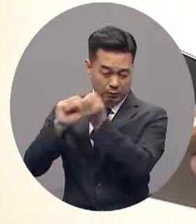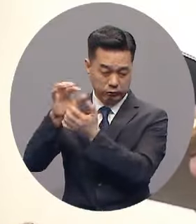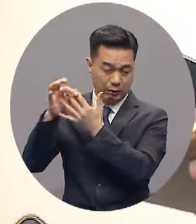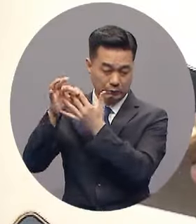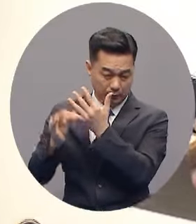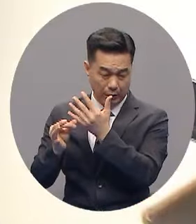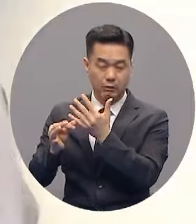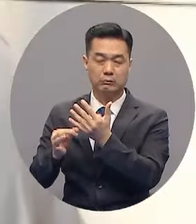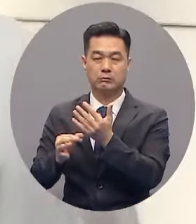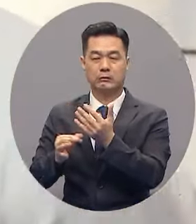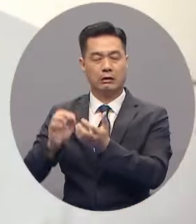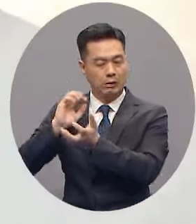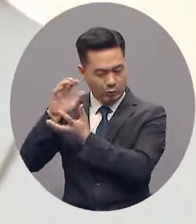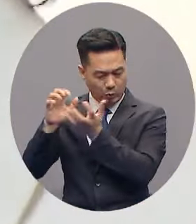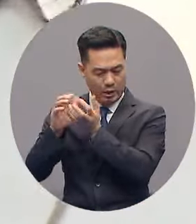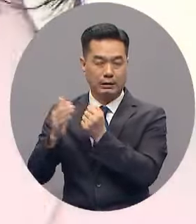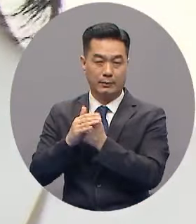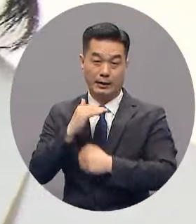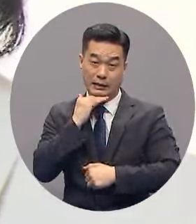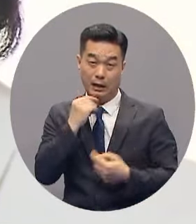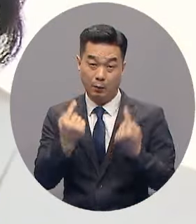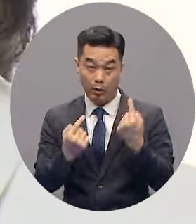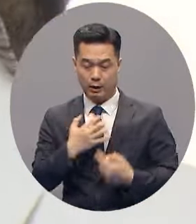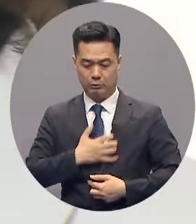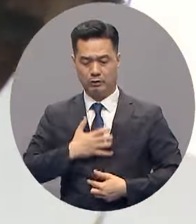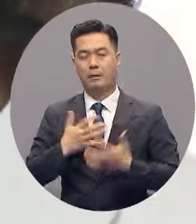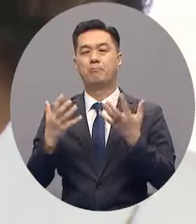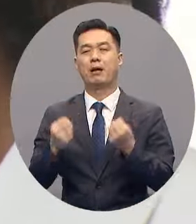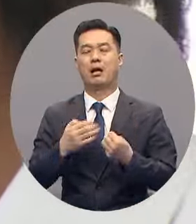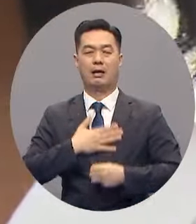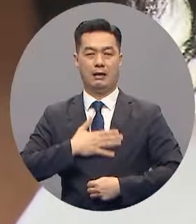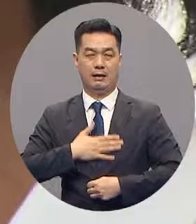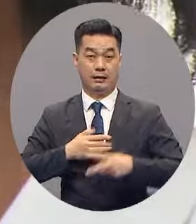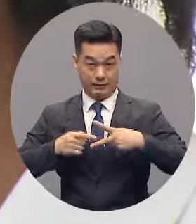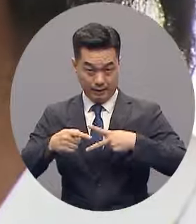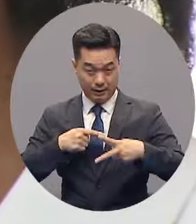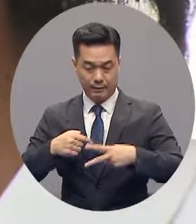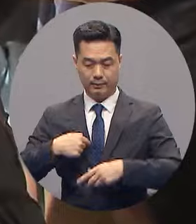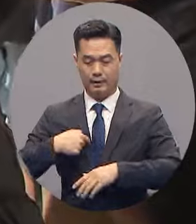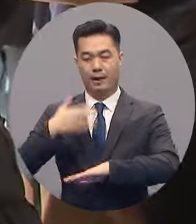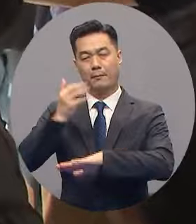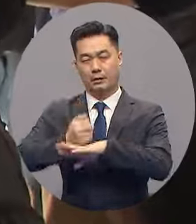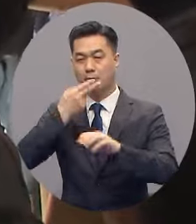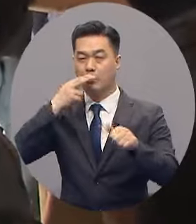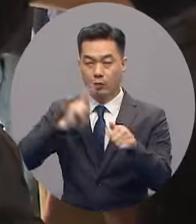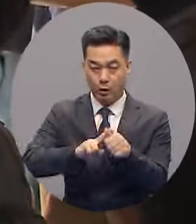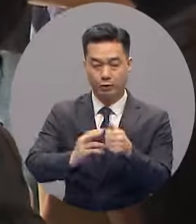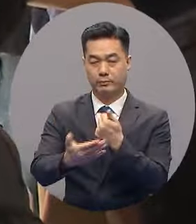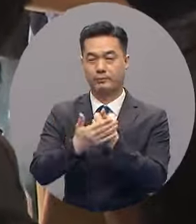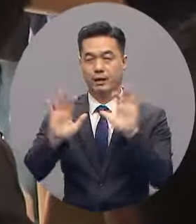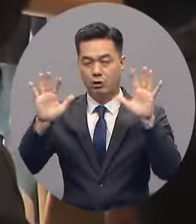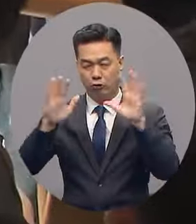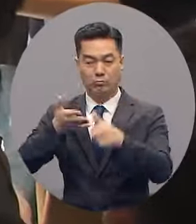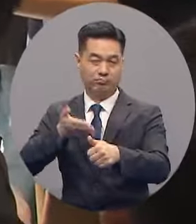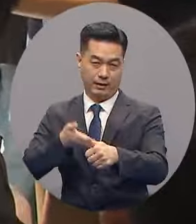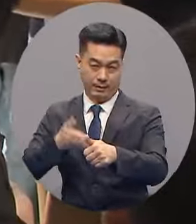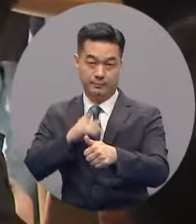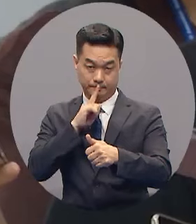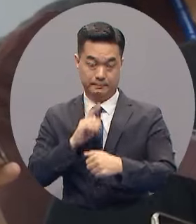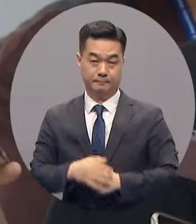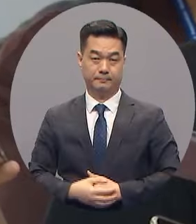등 각종 논란으로 인해 기대보다 우려가 큰건 이해하지만 자신의 마지막 도전에 응원을 부탁한다고